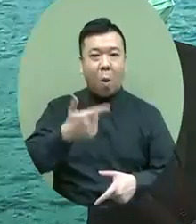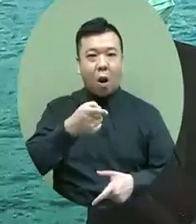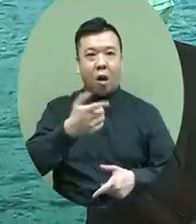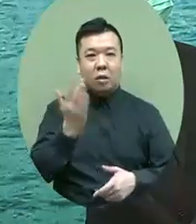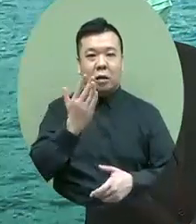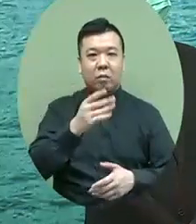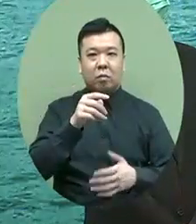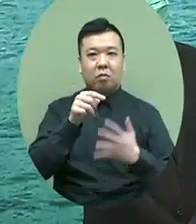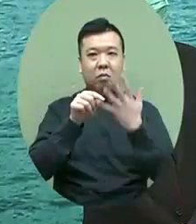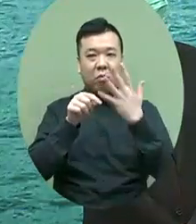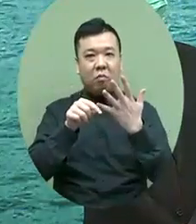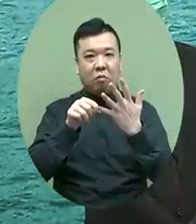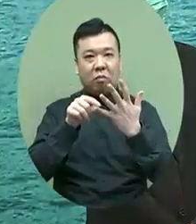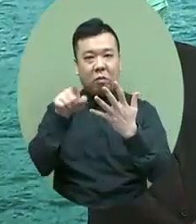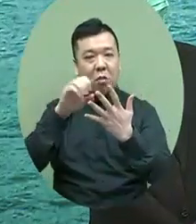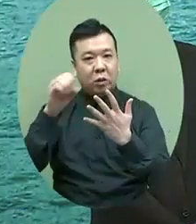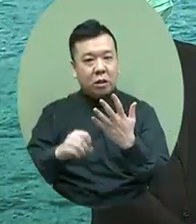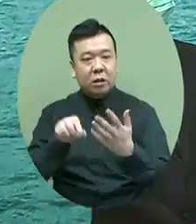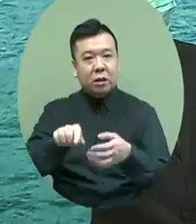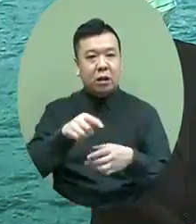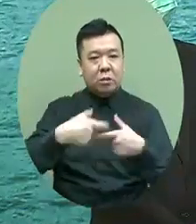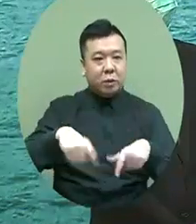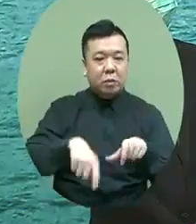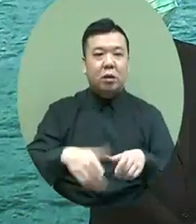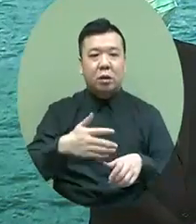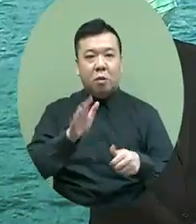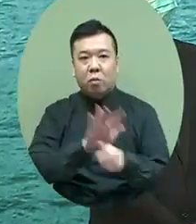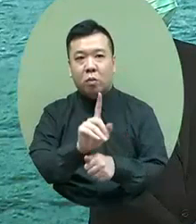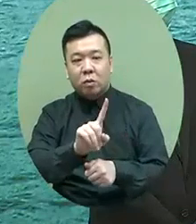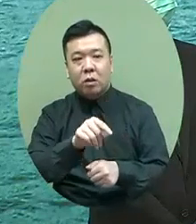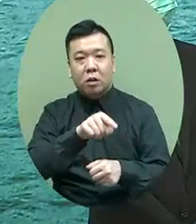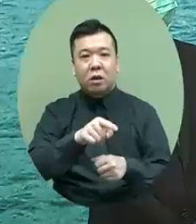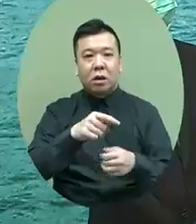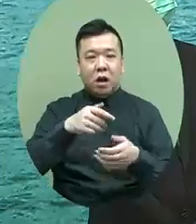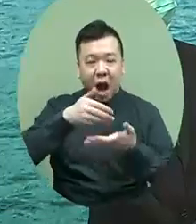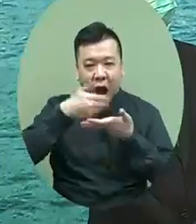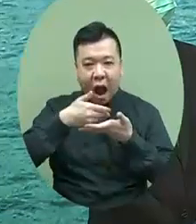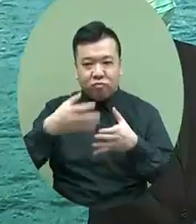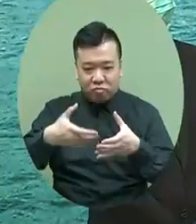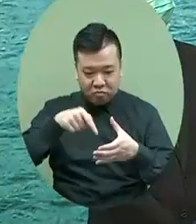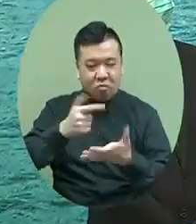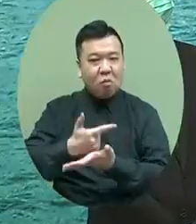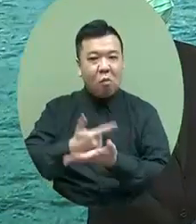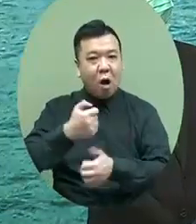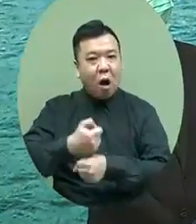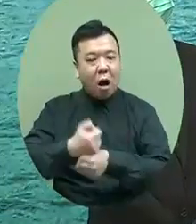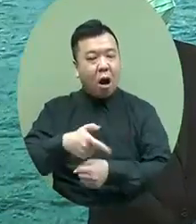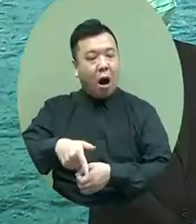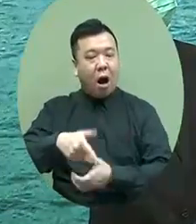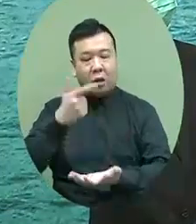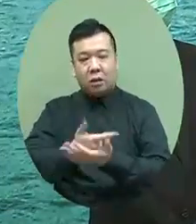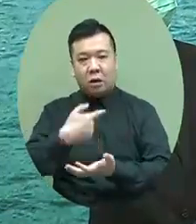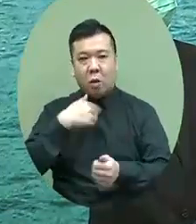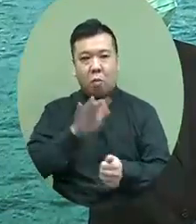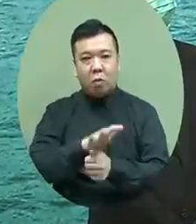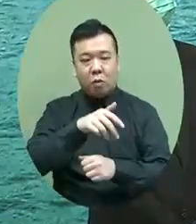對咁高失業率已經超過去差唔多去到5%嘅呢個失業率嘅情況之下咧，點樣去保障香港人嘅一個飯碗？呢個係好大家好着急